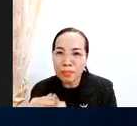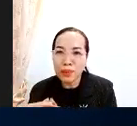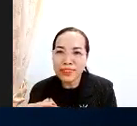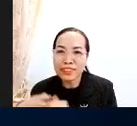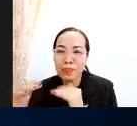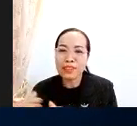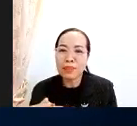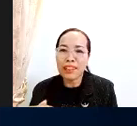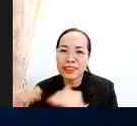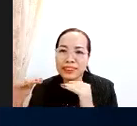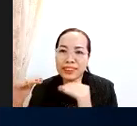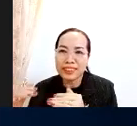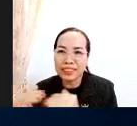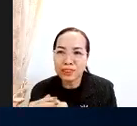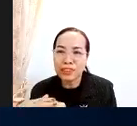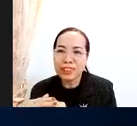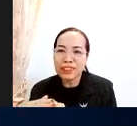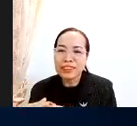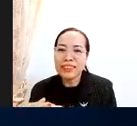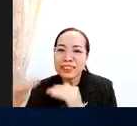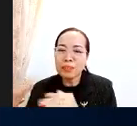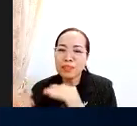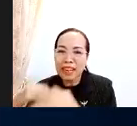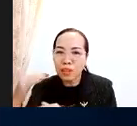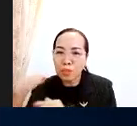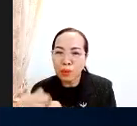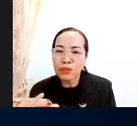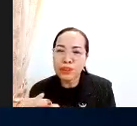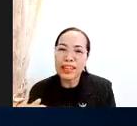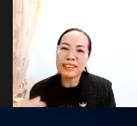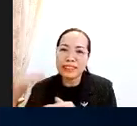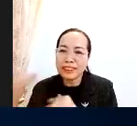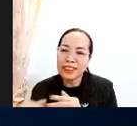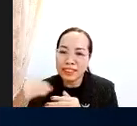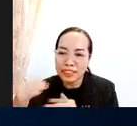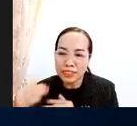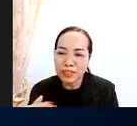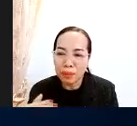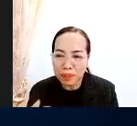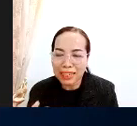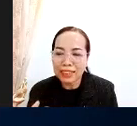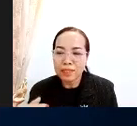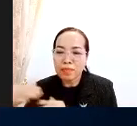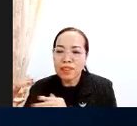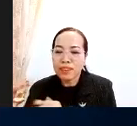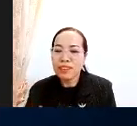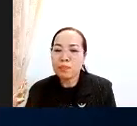chôn tì mùi dương squat cho ba hai dương chi à tệ chôn dương chi chắc cầm hôn khuôn ái tại dương chi à tệ chôn nẹp prá